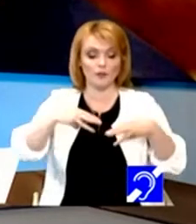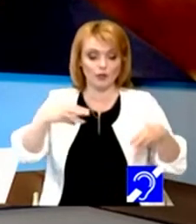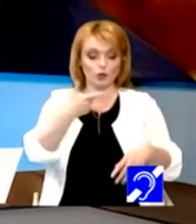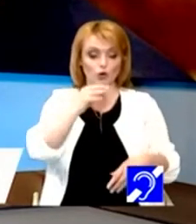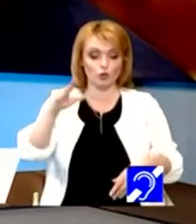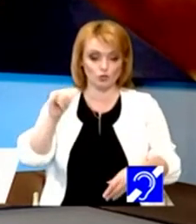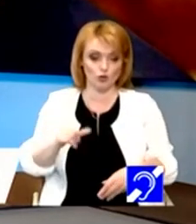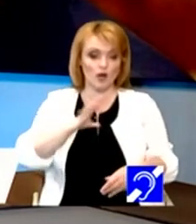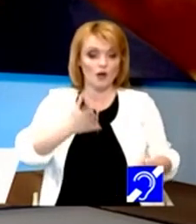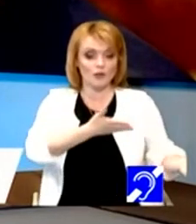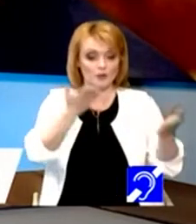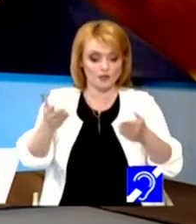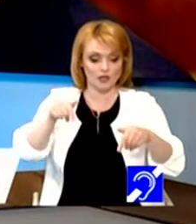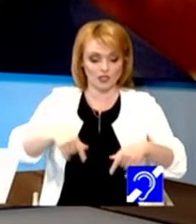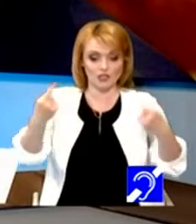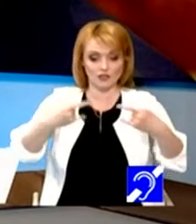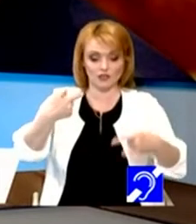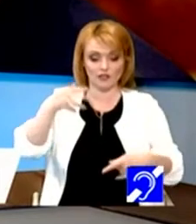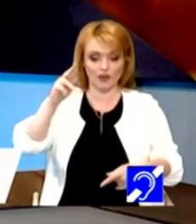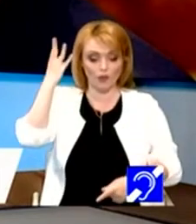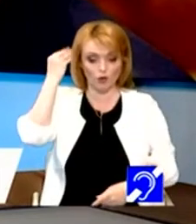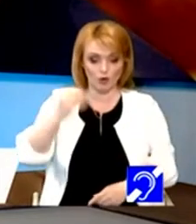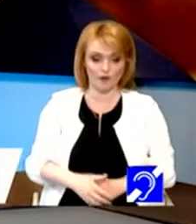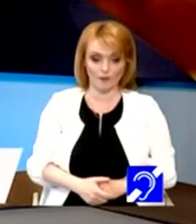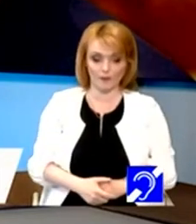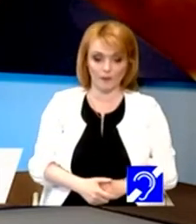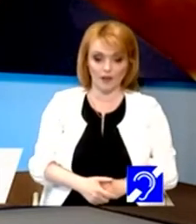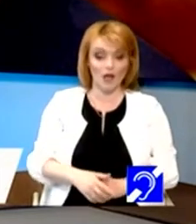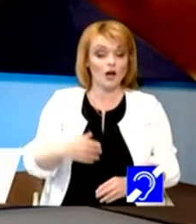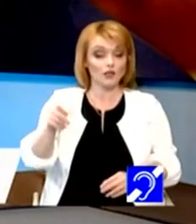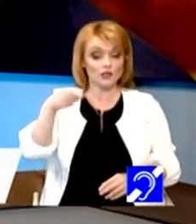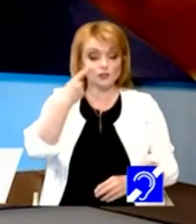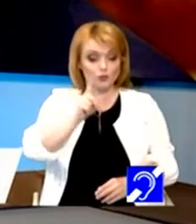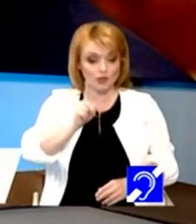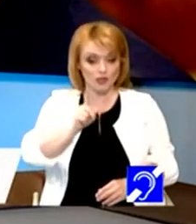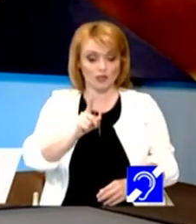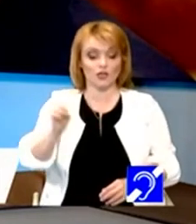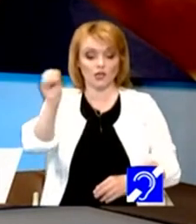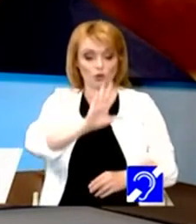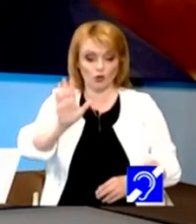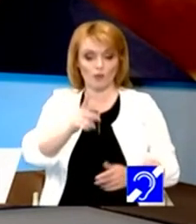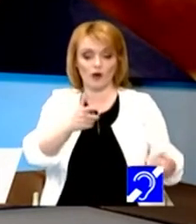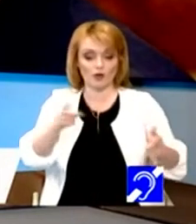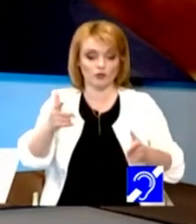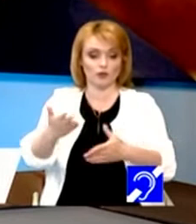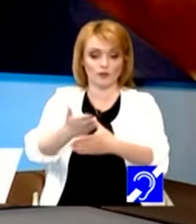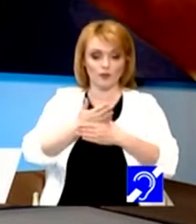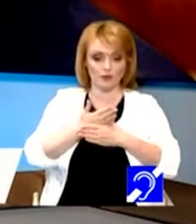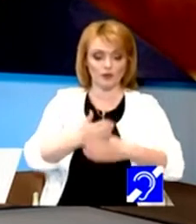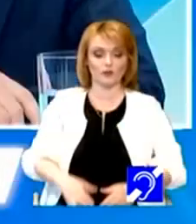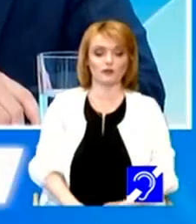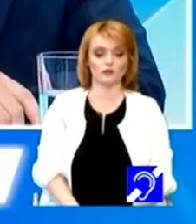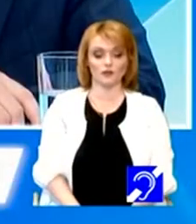Grosu, făcută în platoul emisiunii Punctul pe azi de la TVR Moldova. Potrivit lui Grosu, Uniunea Europeană este gata să ne